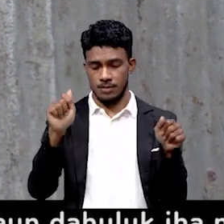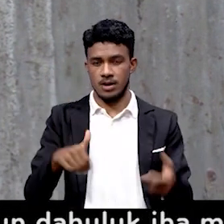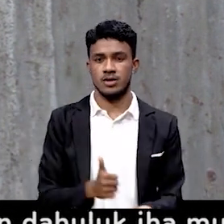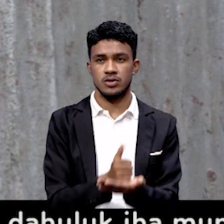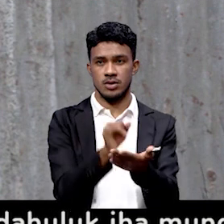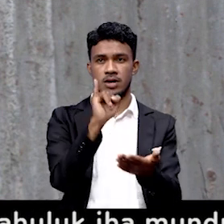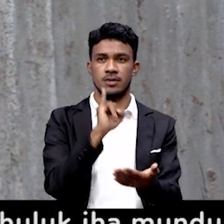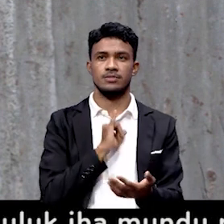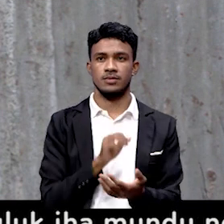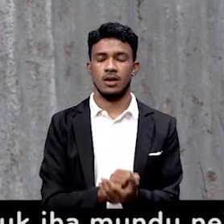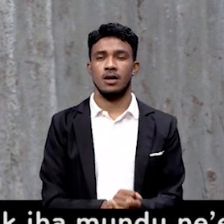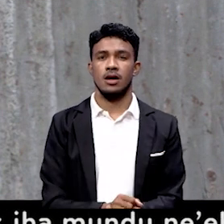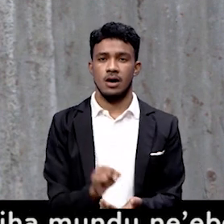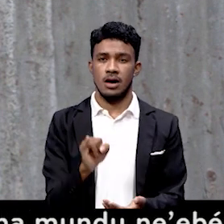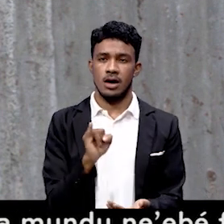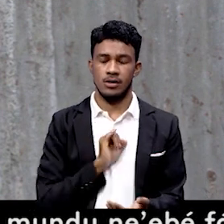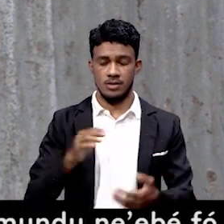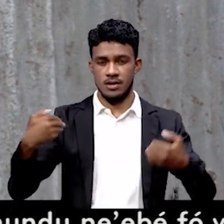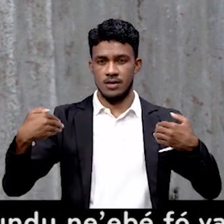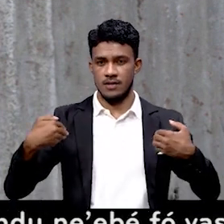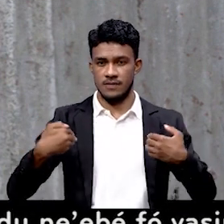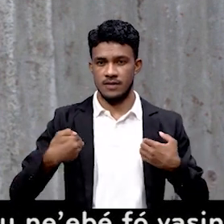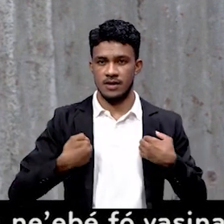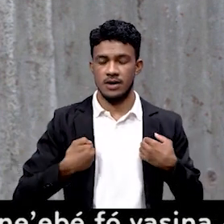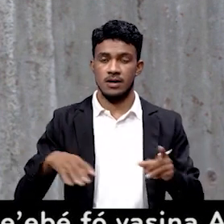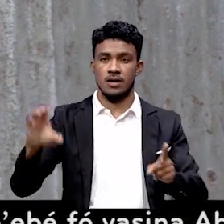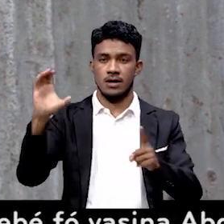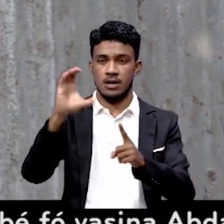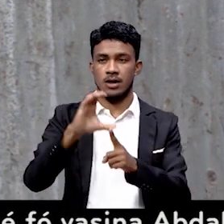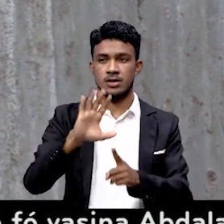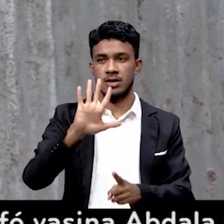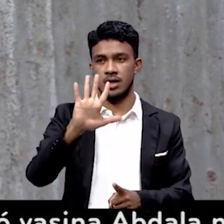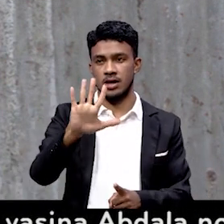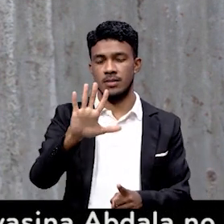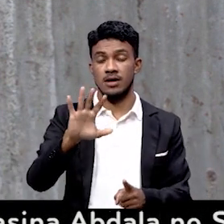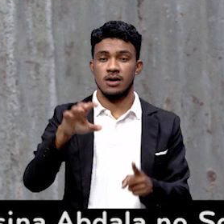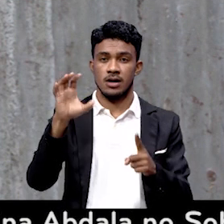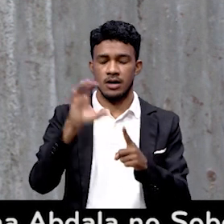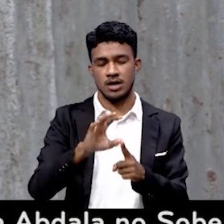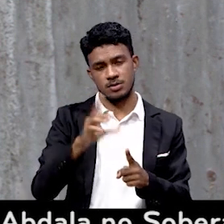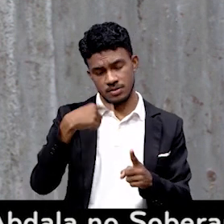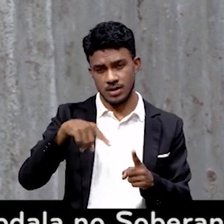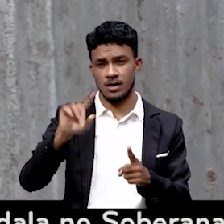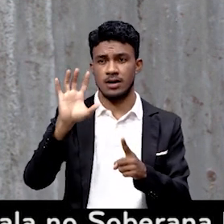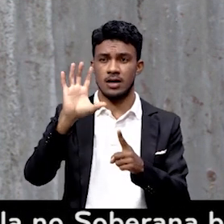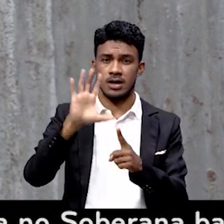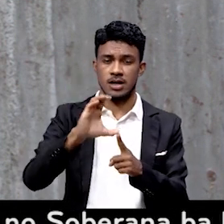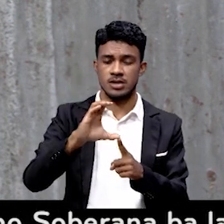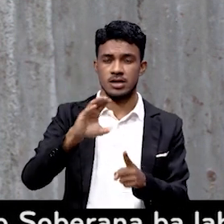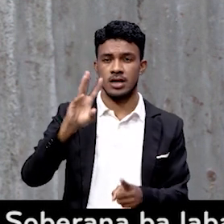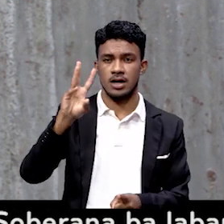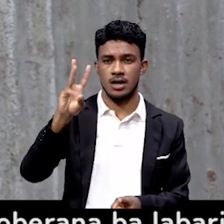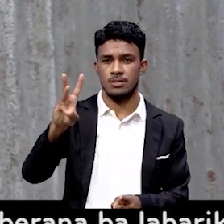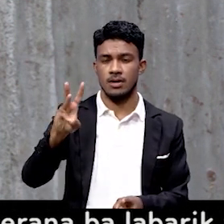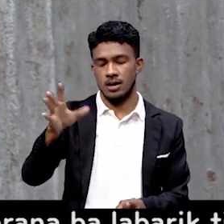gara hau pas iha semester 5 atau semester 6 khususan ne apa mate